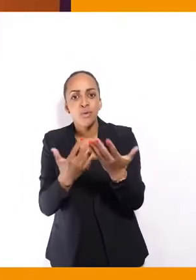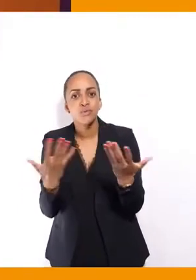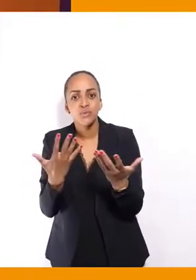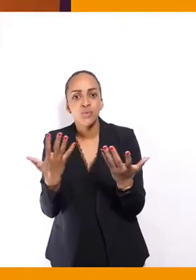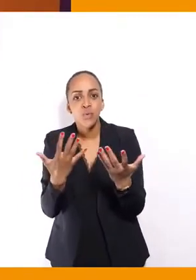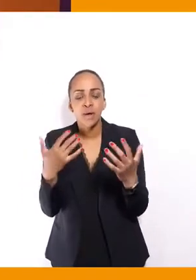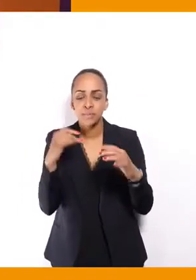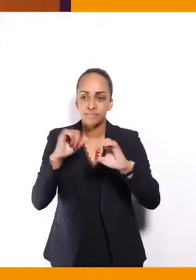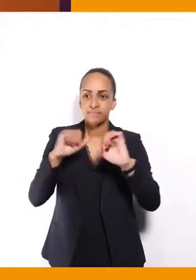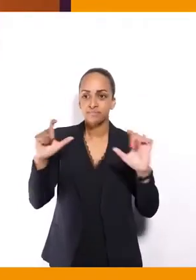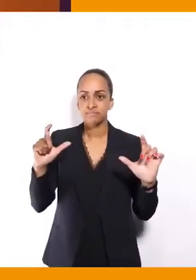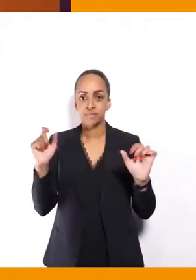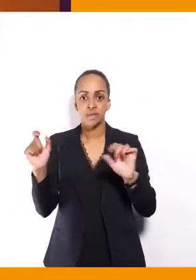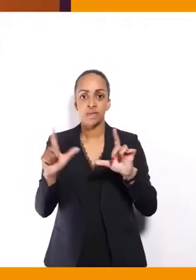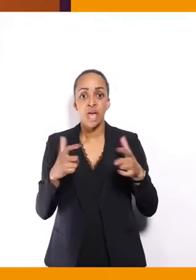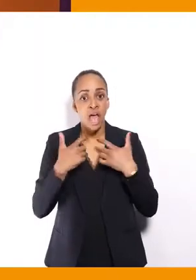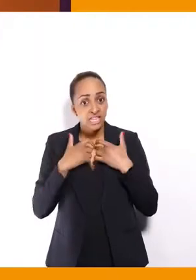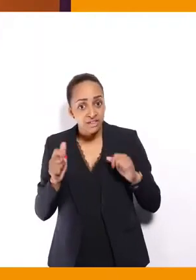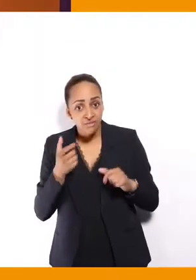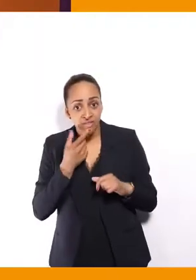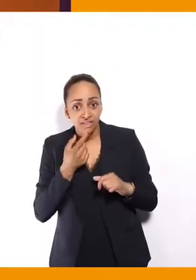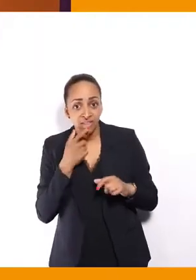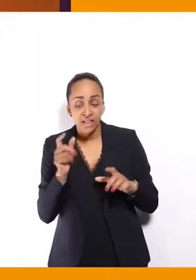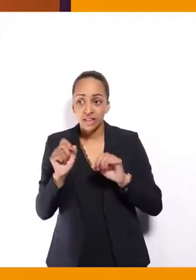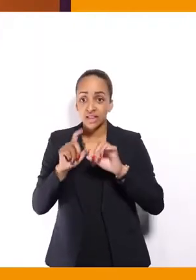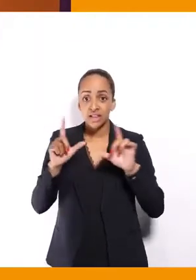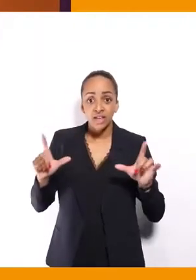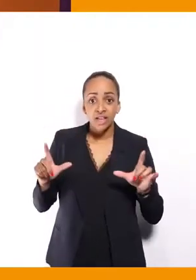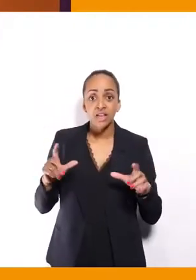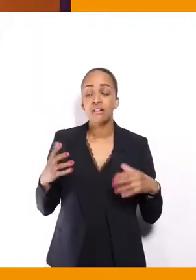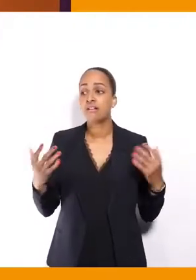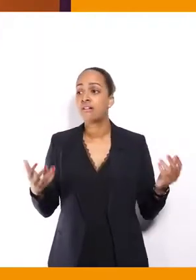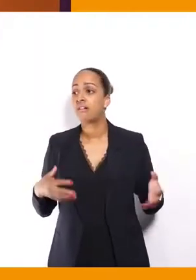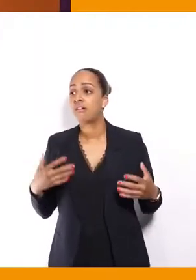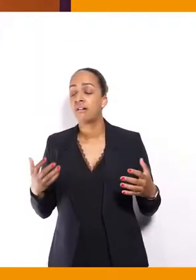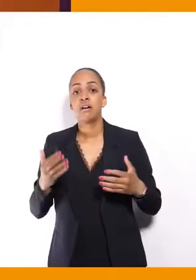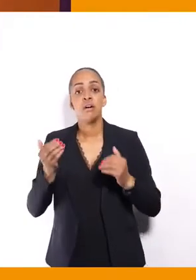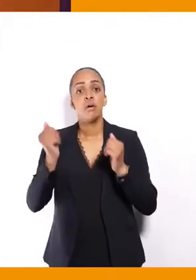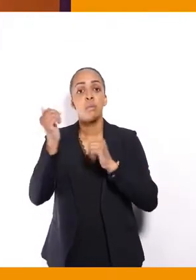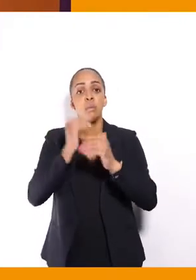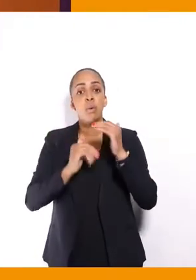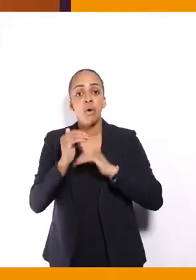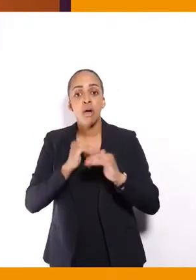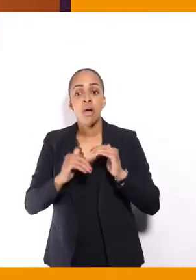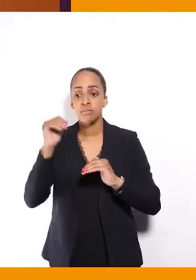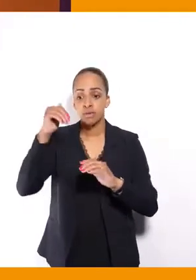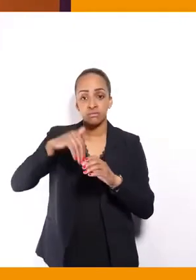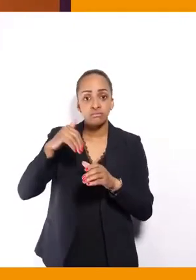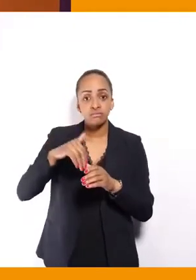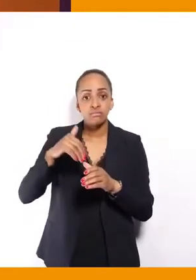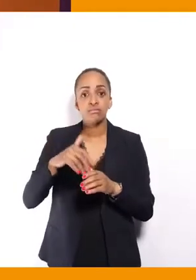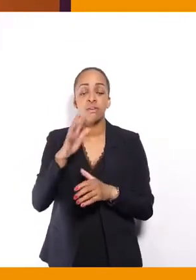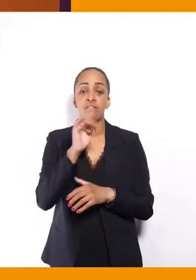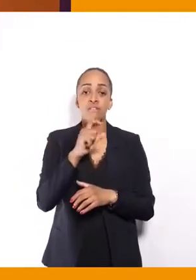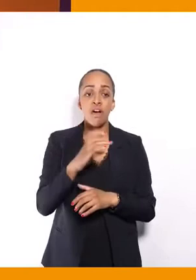accessibles, ou trouver les différentes versions du programme et des professions de poids, en page, en langue des signes, etc.